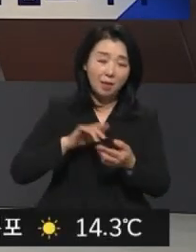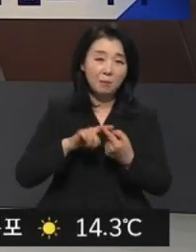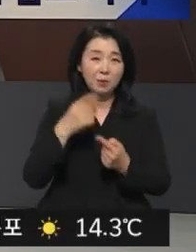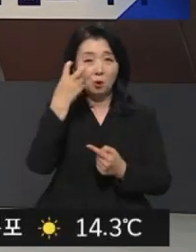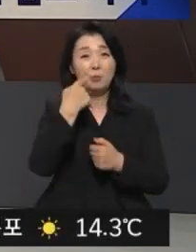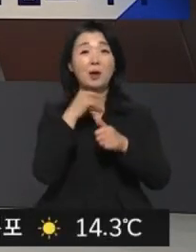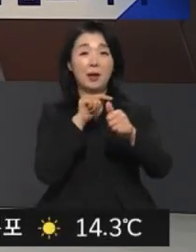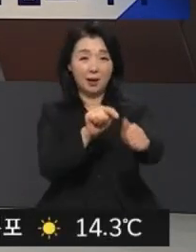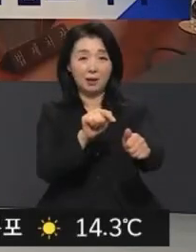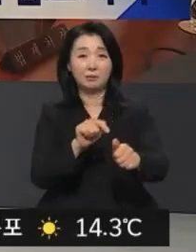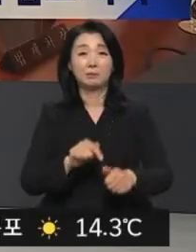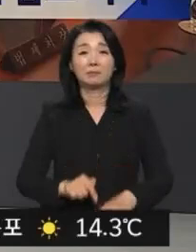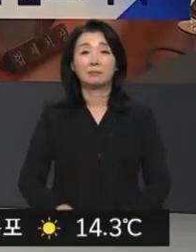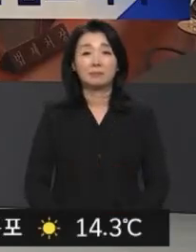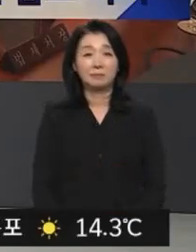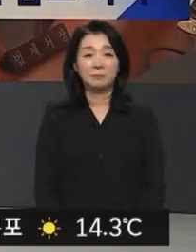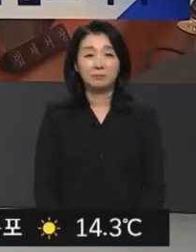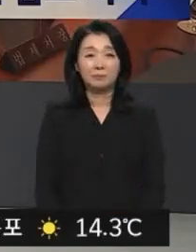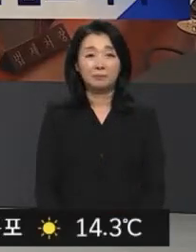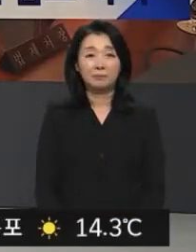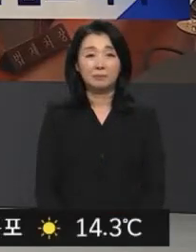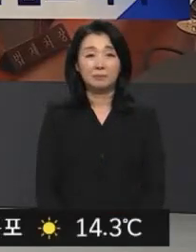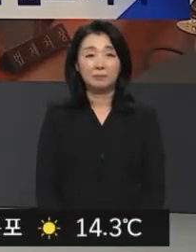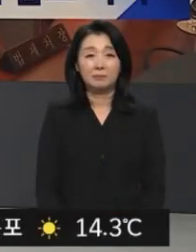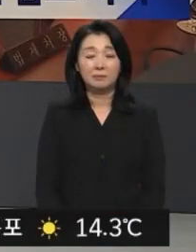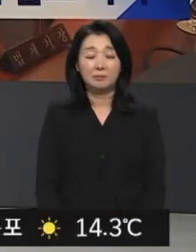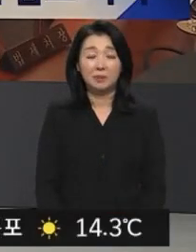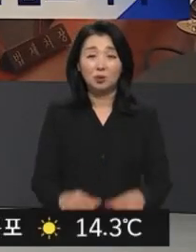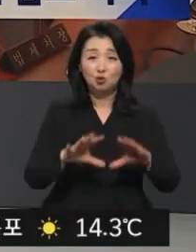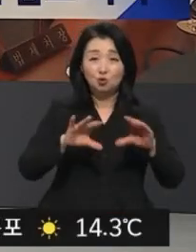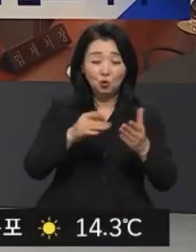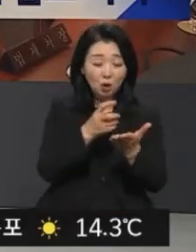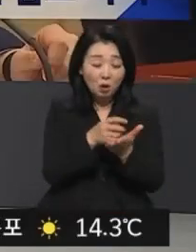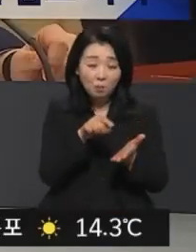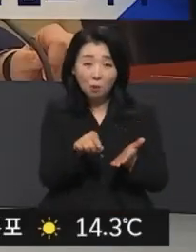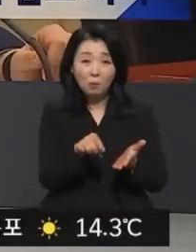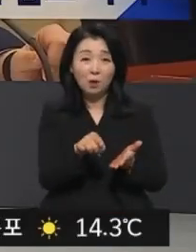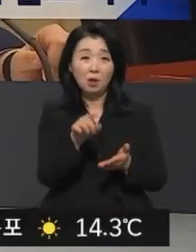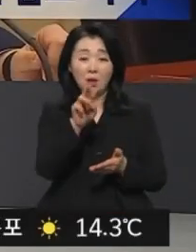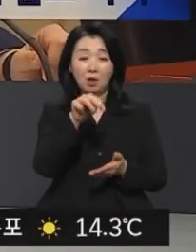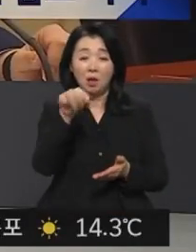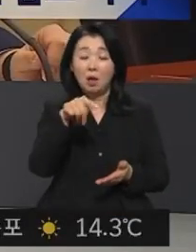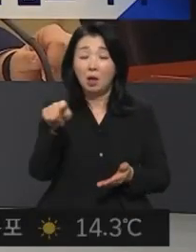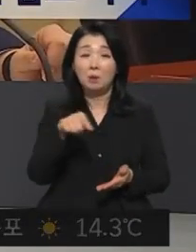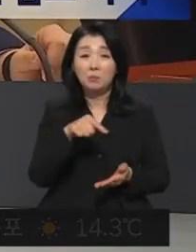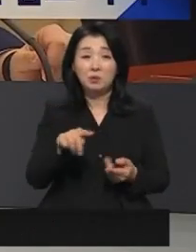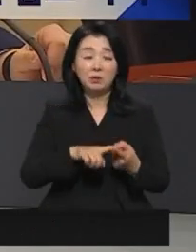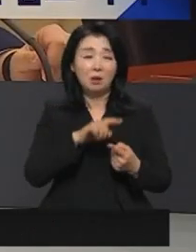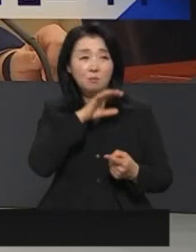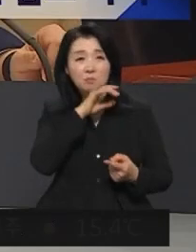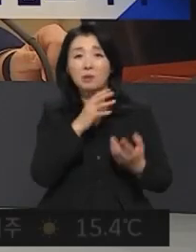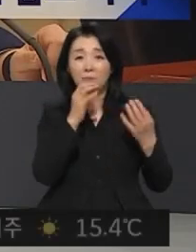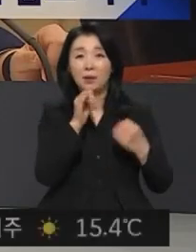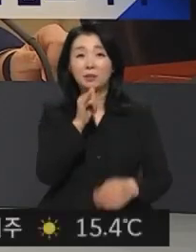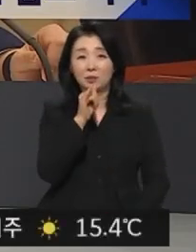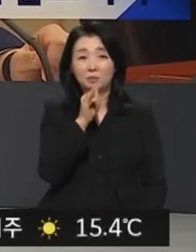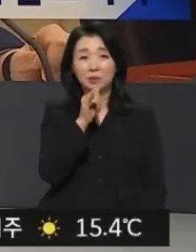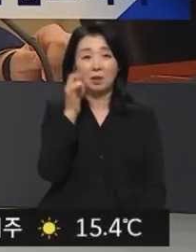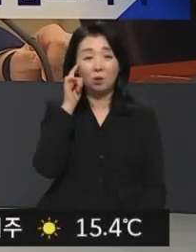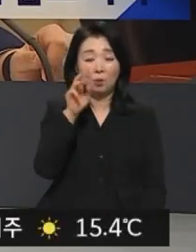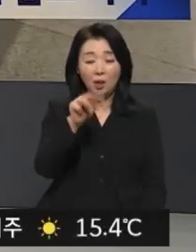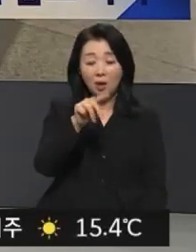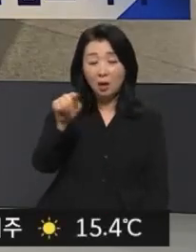이렇게 지시했다고 김은혜 홍보수석은 전했는데요. 이 유연화 법안을 두고 MZ세대의 불만이 심상치 않기 때문입니다.